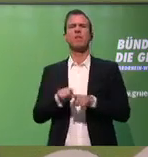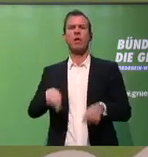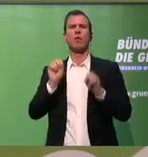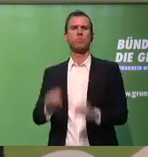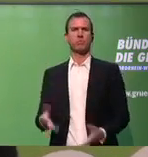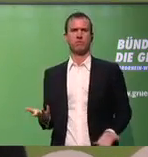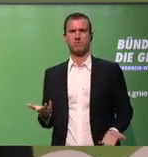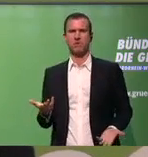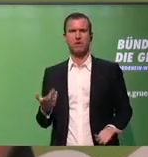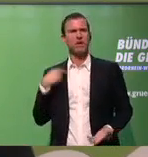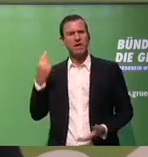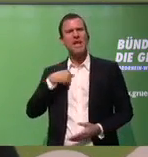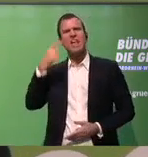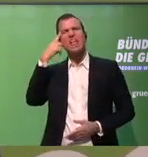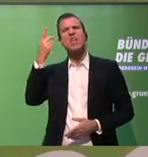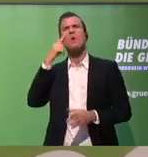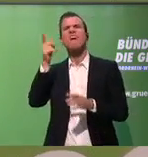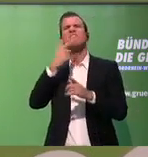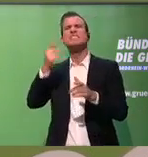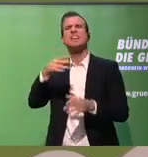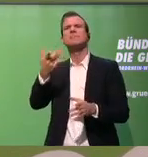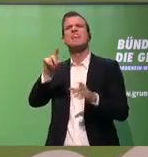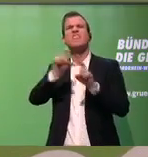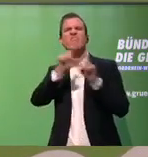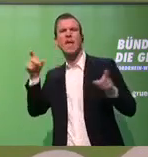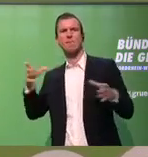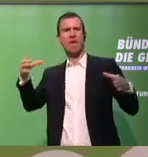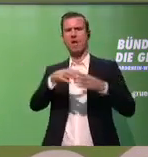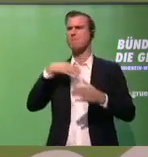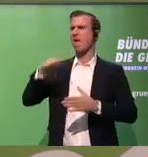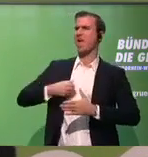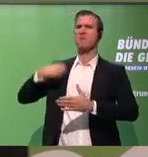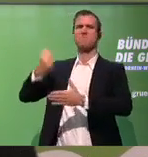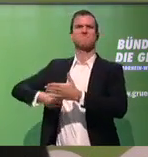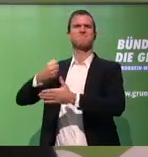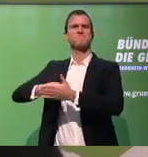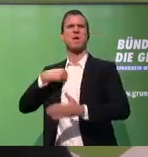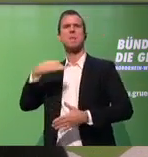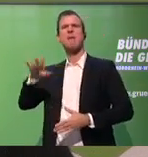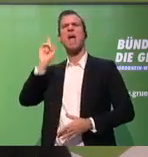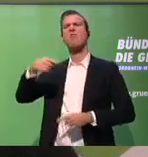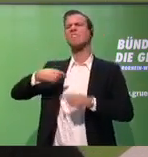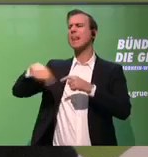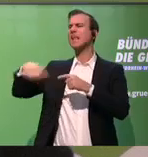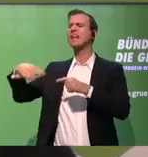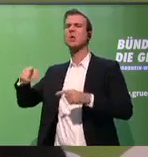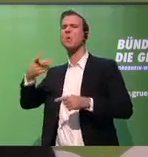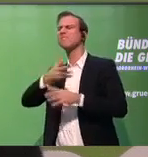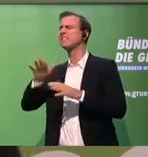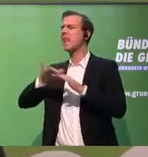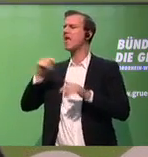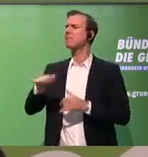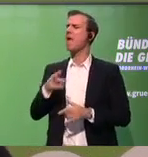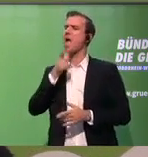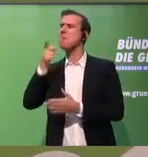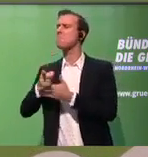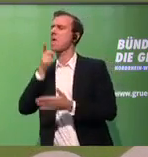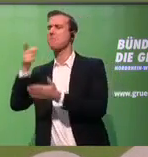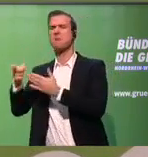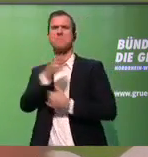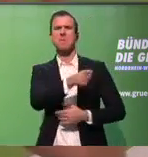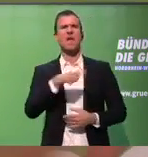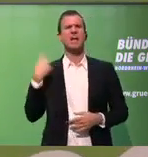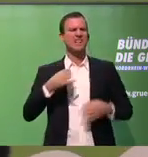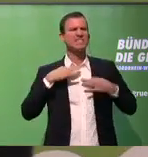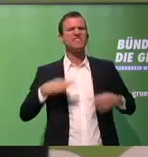wegkommen davon, dass die Lobbyistinnen und Lobbyisten viel mehr Zutritt haben zu den Delegationen der einzelnen Länder als Zivilgesellschaft,